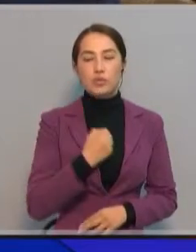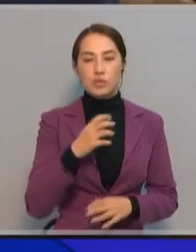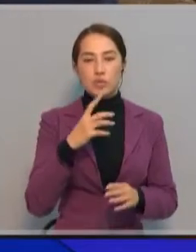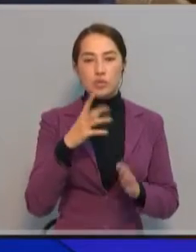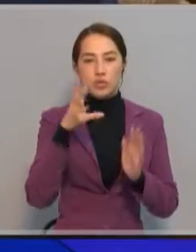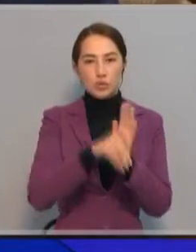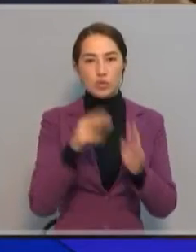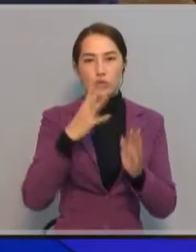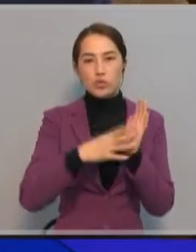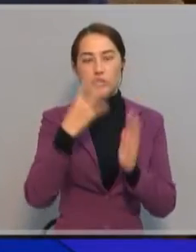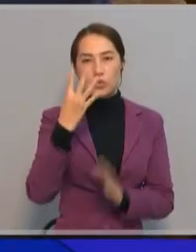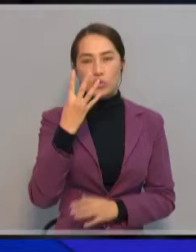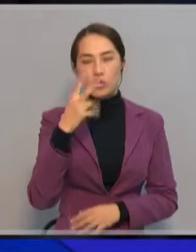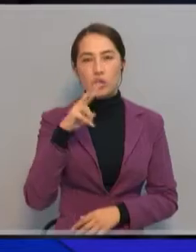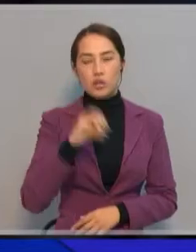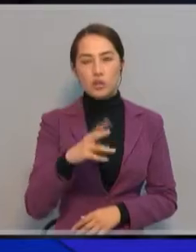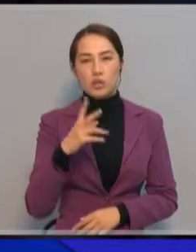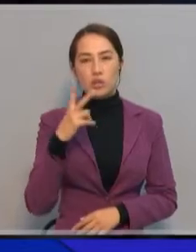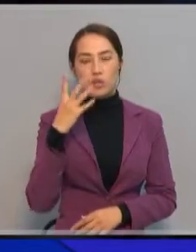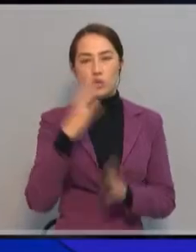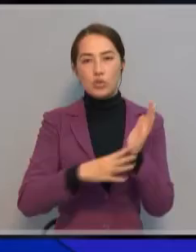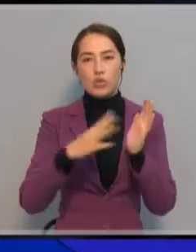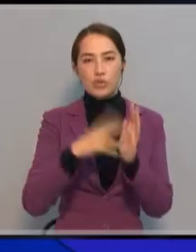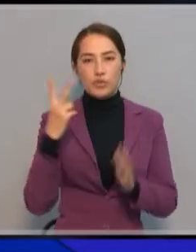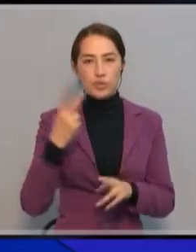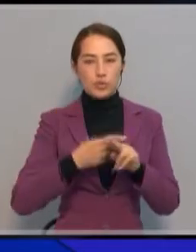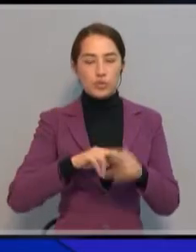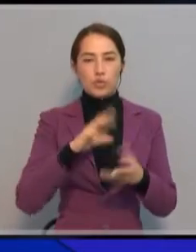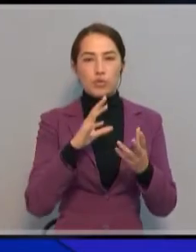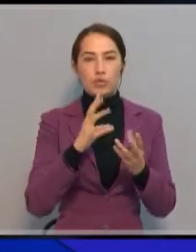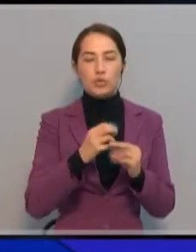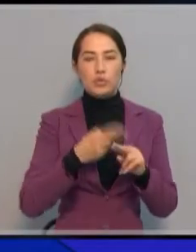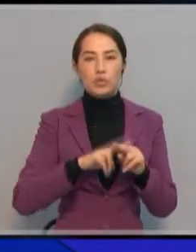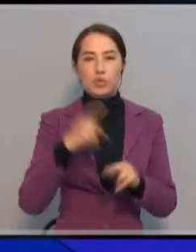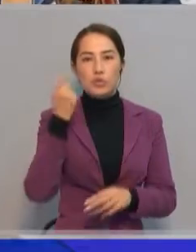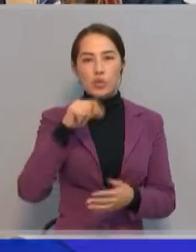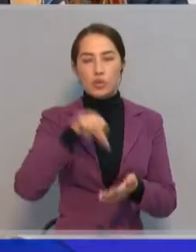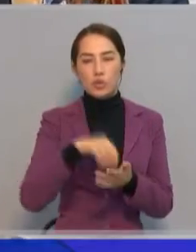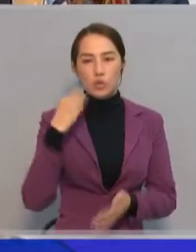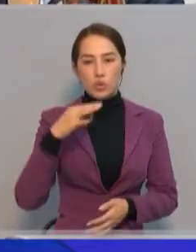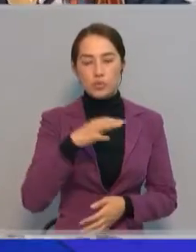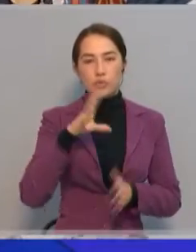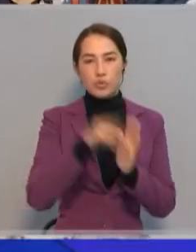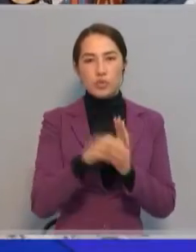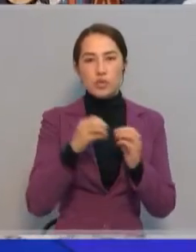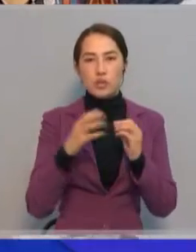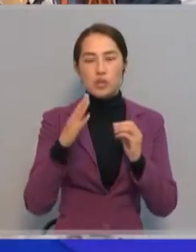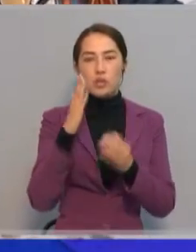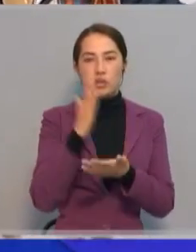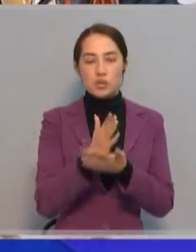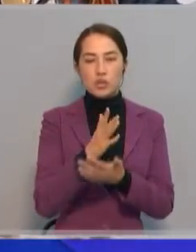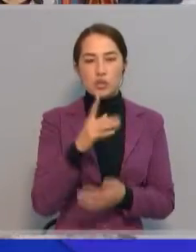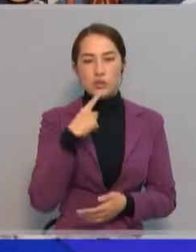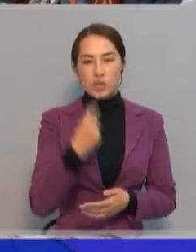екеуі 94 жаста болса, қалған екеуінің жасы 99-да. Одан бөлек Түркістанда соғыс ардагерлеріне теңестірілген тағы 10 тыл ардагері